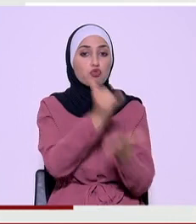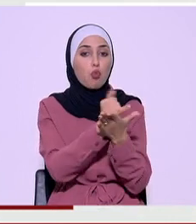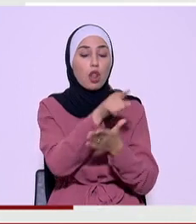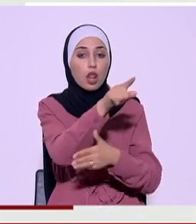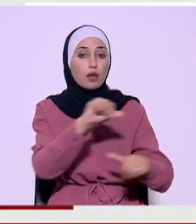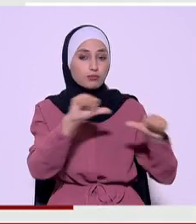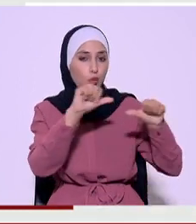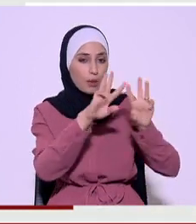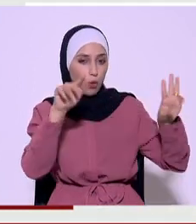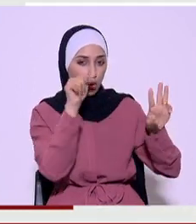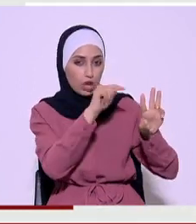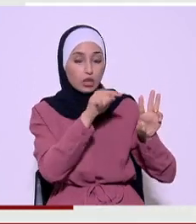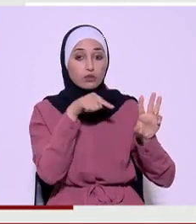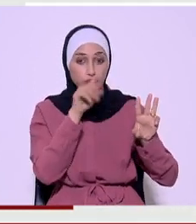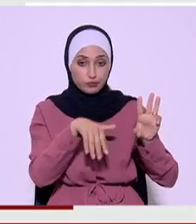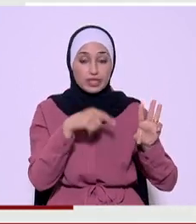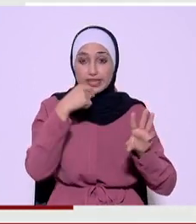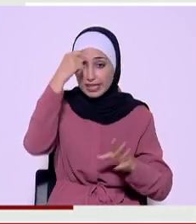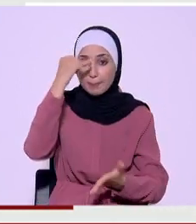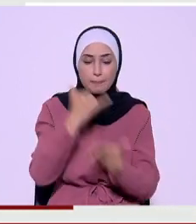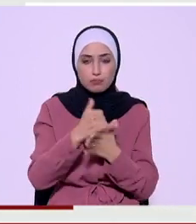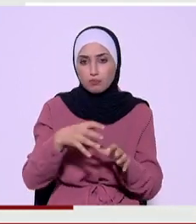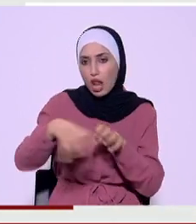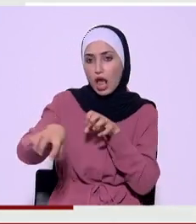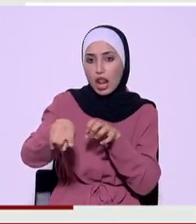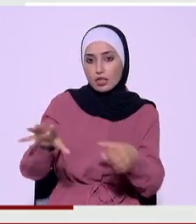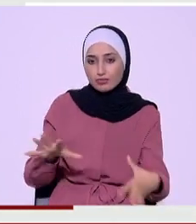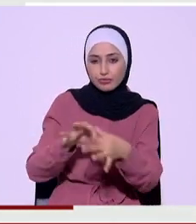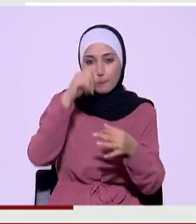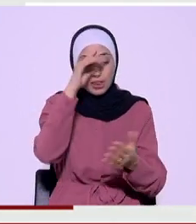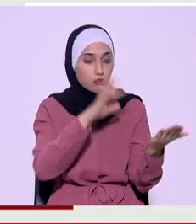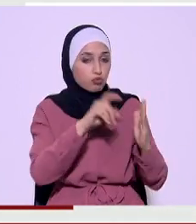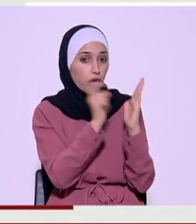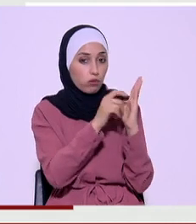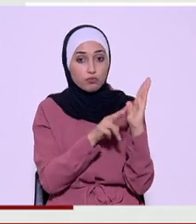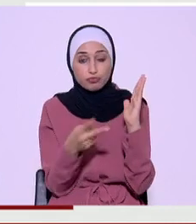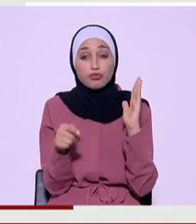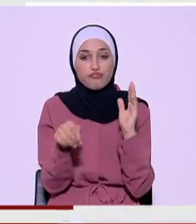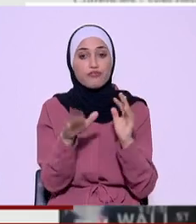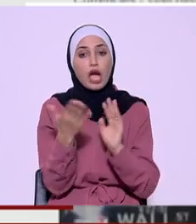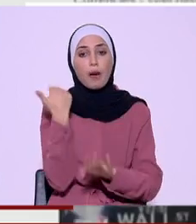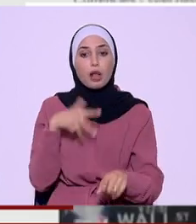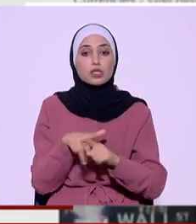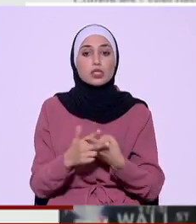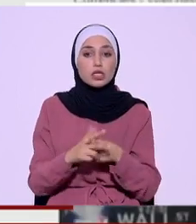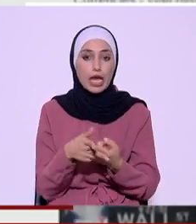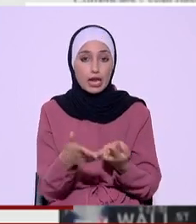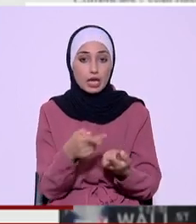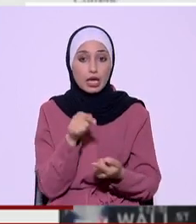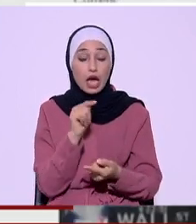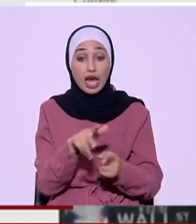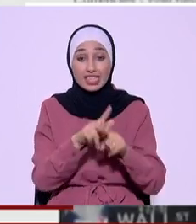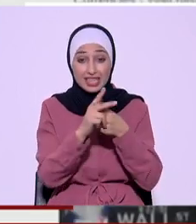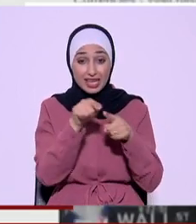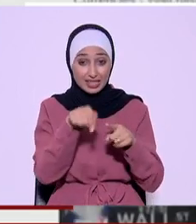بيحمي الكلاود فلير او بيحمي المواقع دهيت، واثناء عمل الصيانه حصل عطل في الفاير وول ادى الى ان هو قفل على الناس